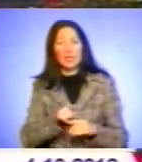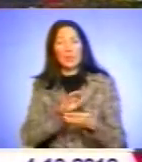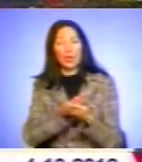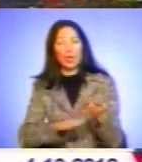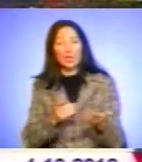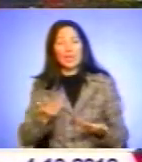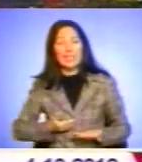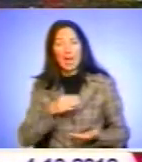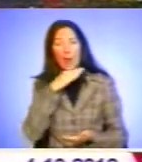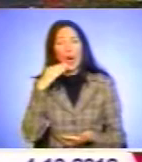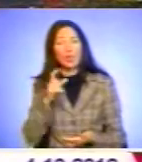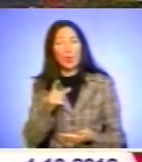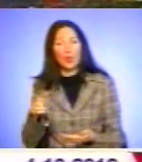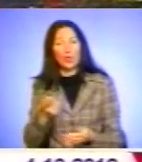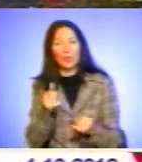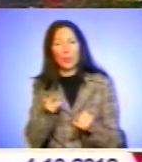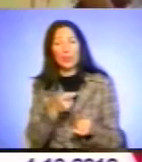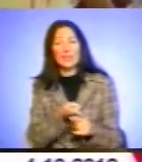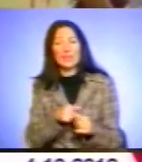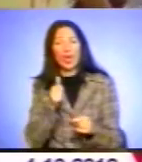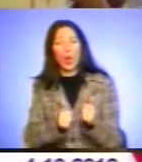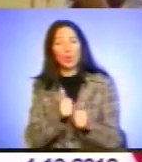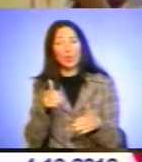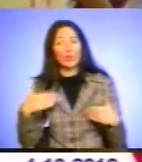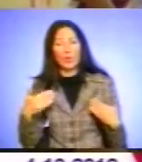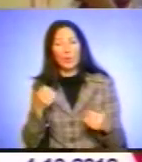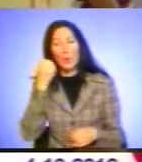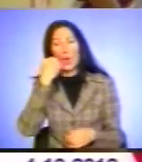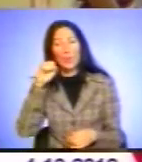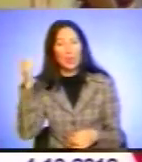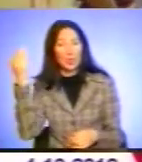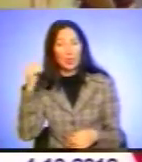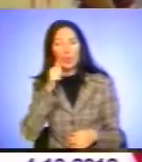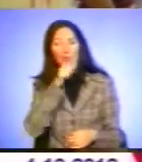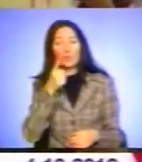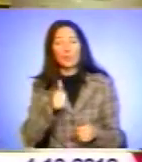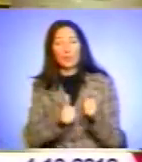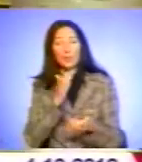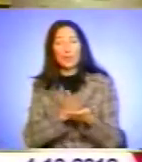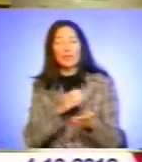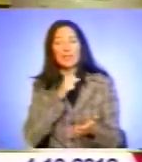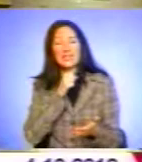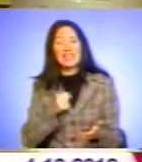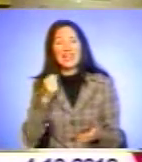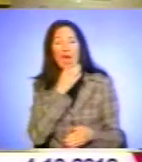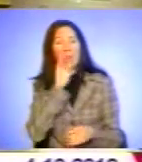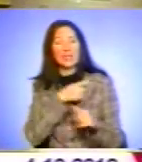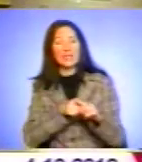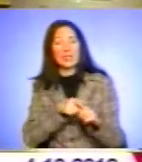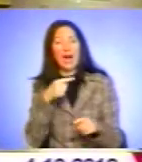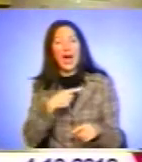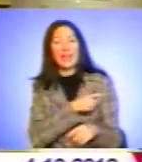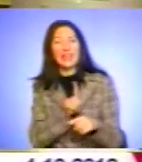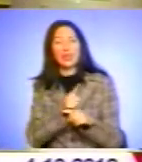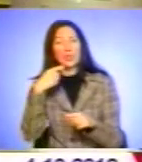багатьом людям. Тому ми ці конкурси вітаємо. Переможницею минулорічного конкурсу стала старша медсестра Тернопільської обласної